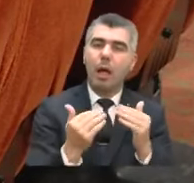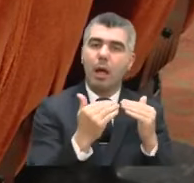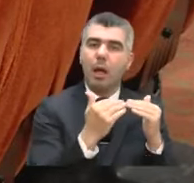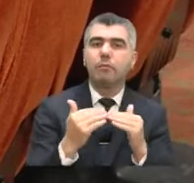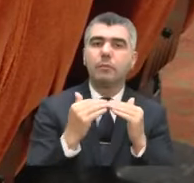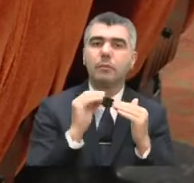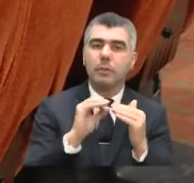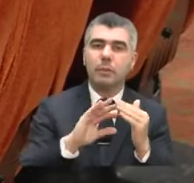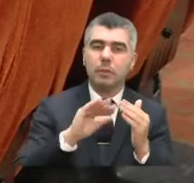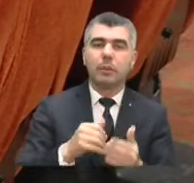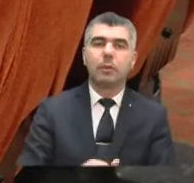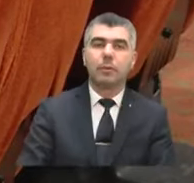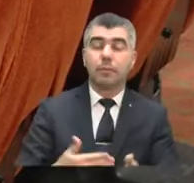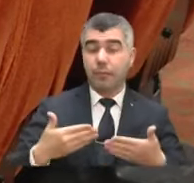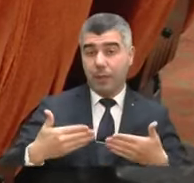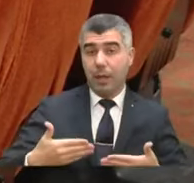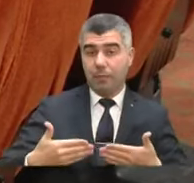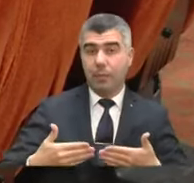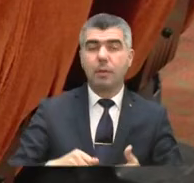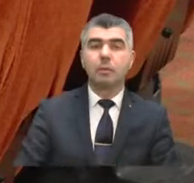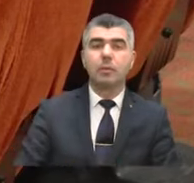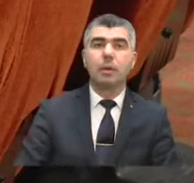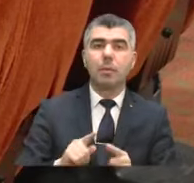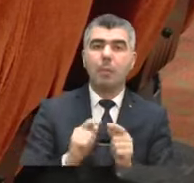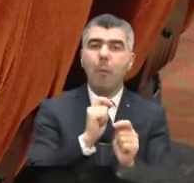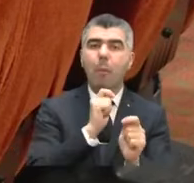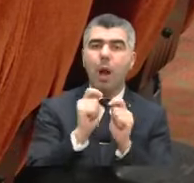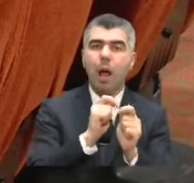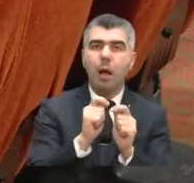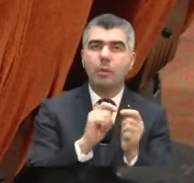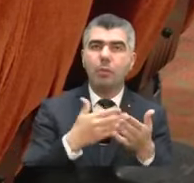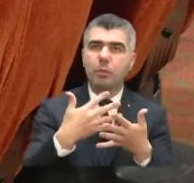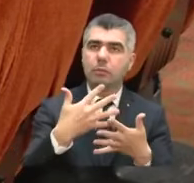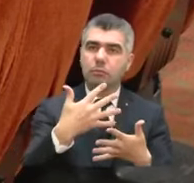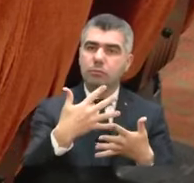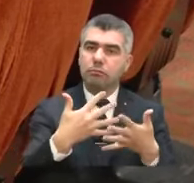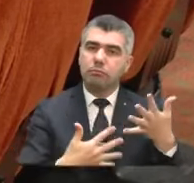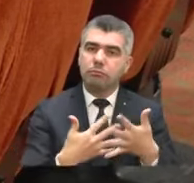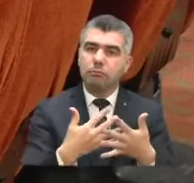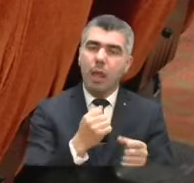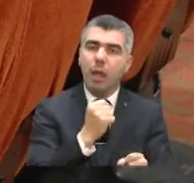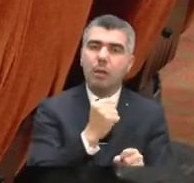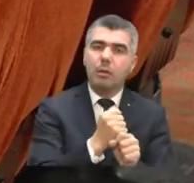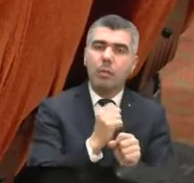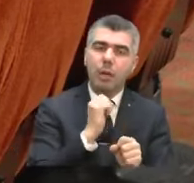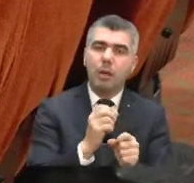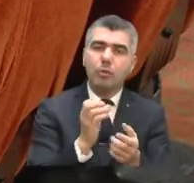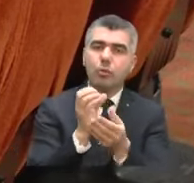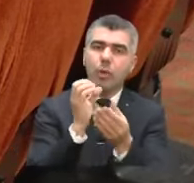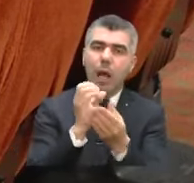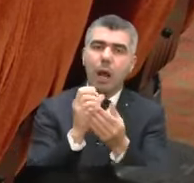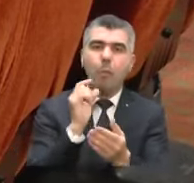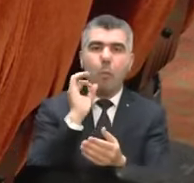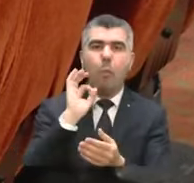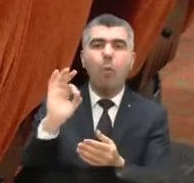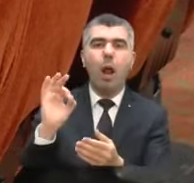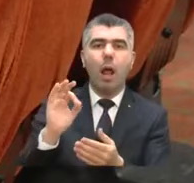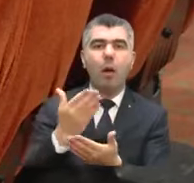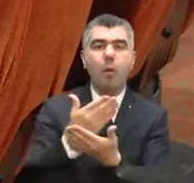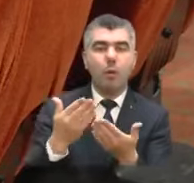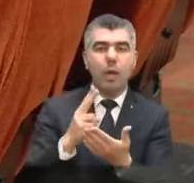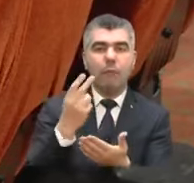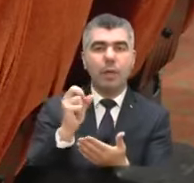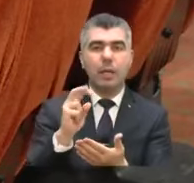بالجهات. على المدى القصير تم تحديد ومناقشة مجموعة من الأولويات مع مهني القطاع خلال سنتي 2022-2023